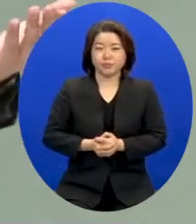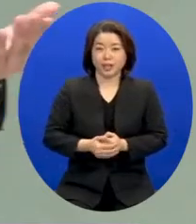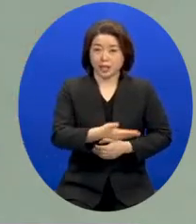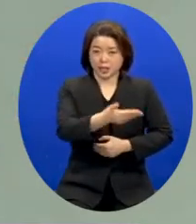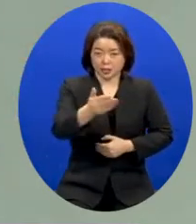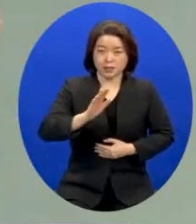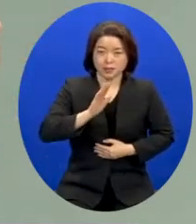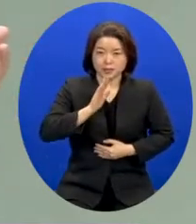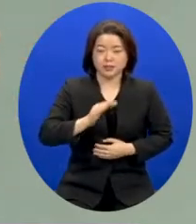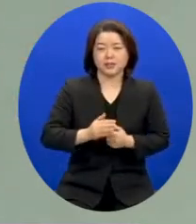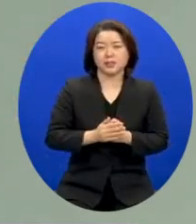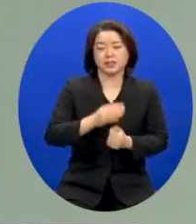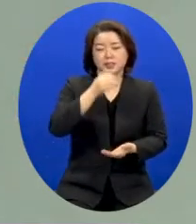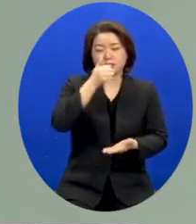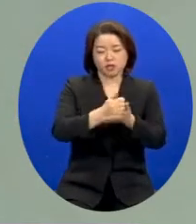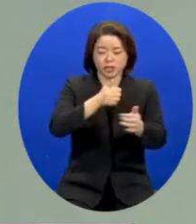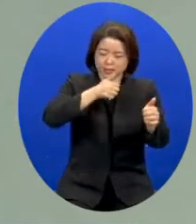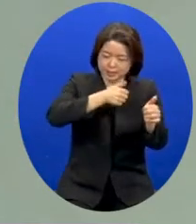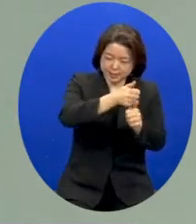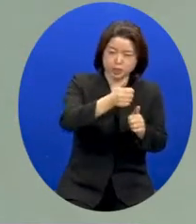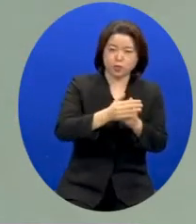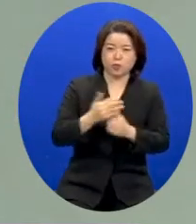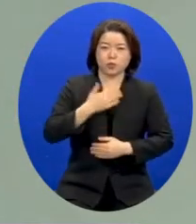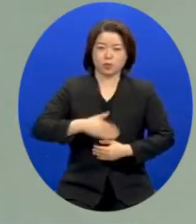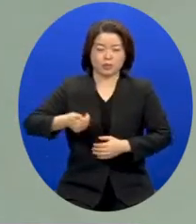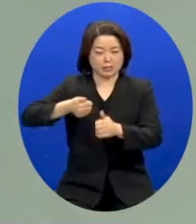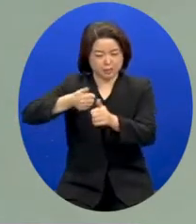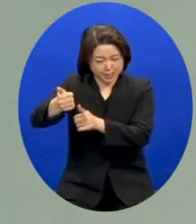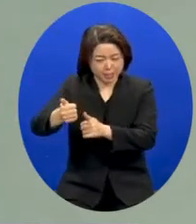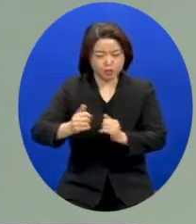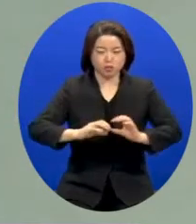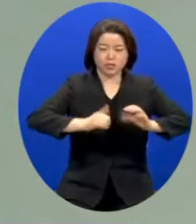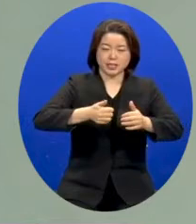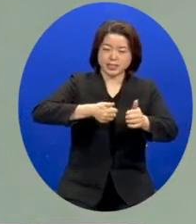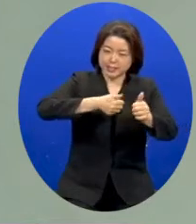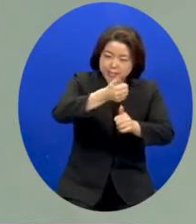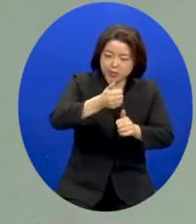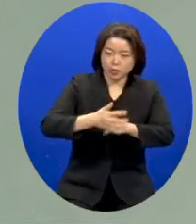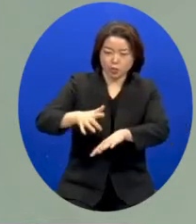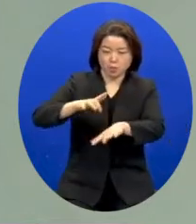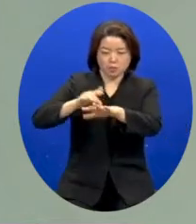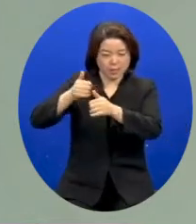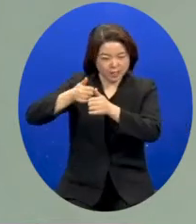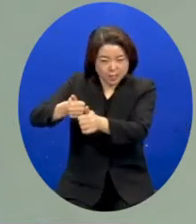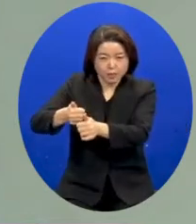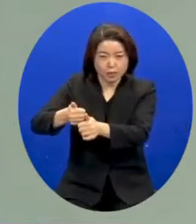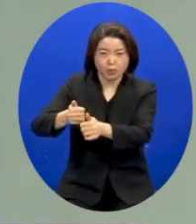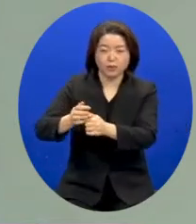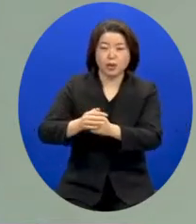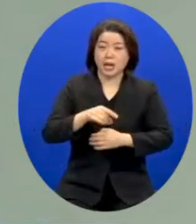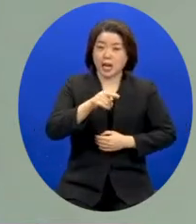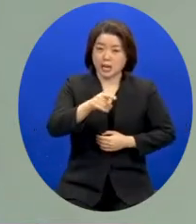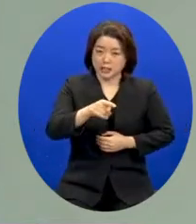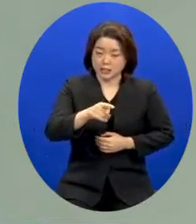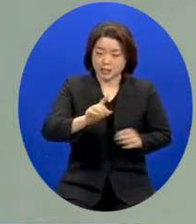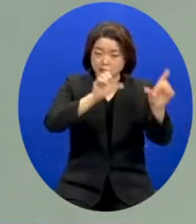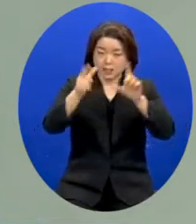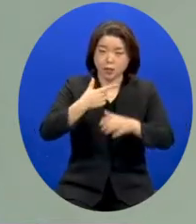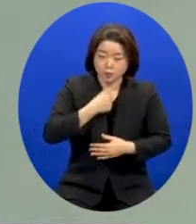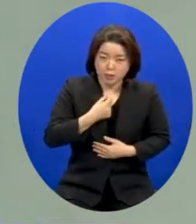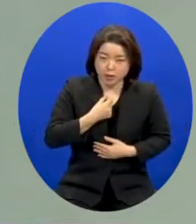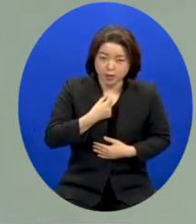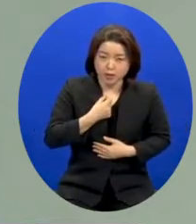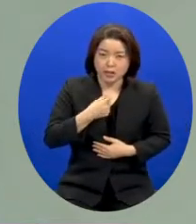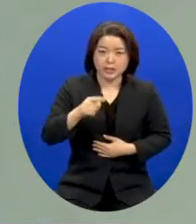여러분 진짜 죄를 이기고 육신을 이기고 세상을 이기고 마귀를 이기고 그렇게 살고 싶습니까?